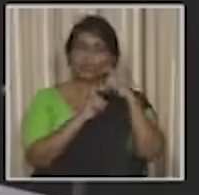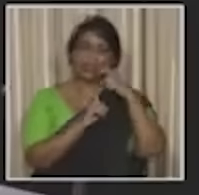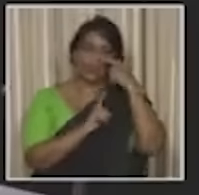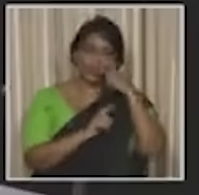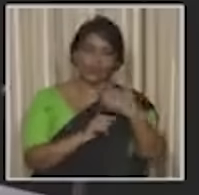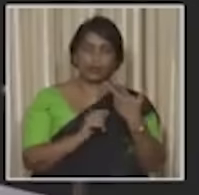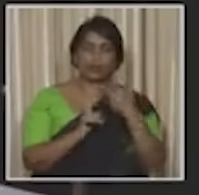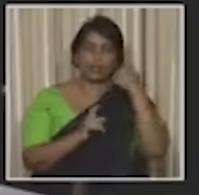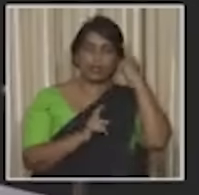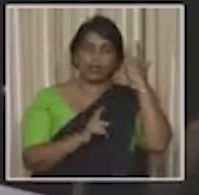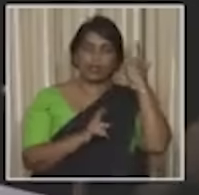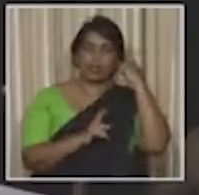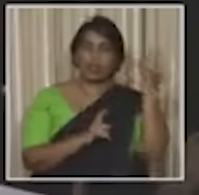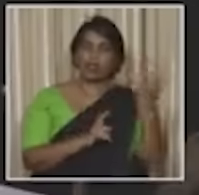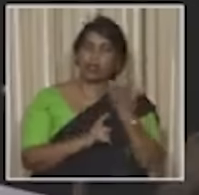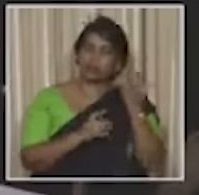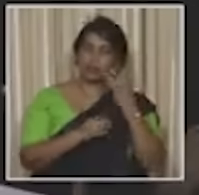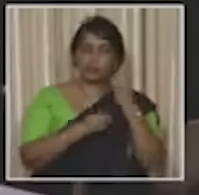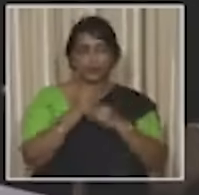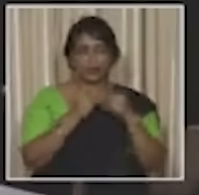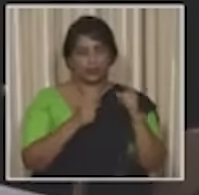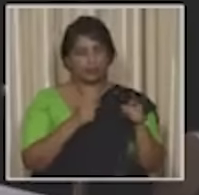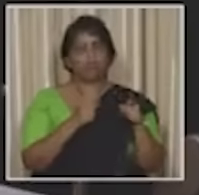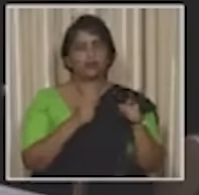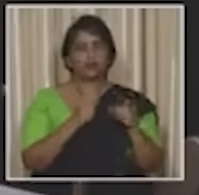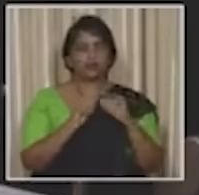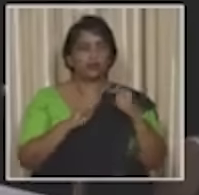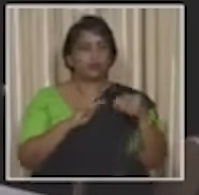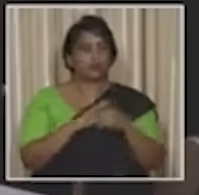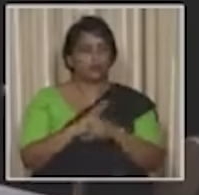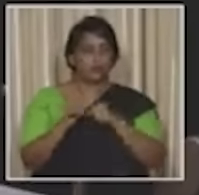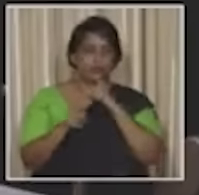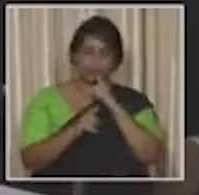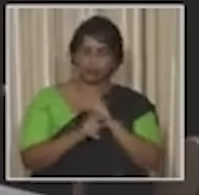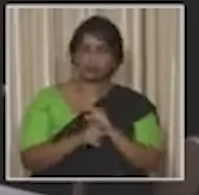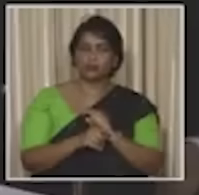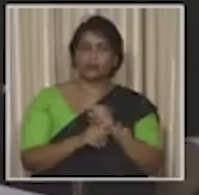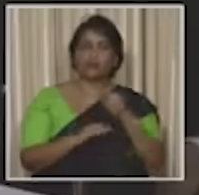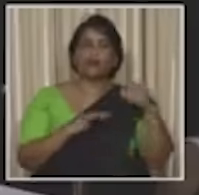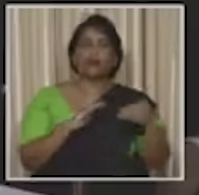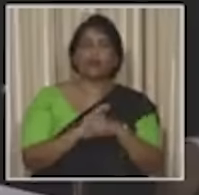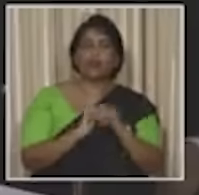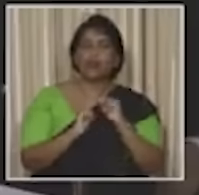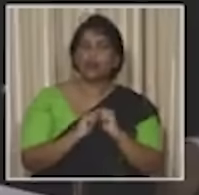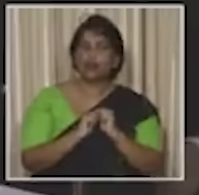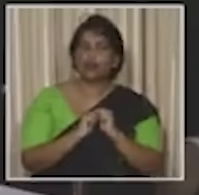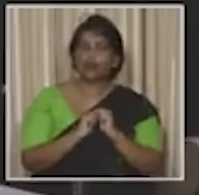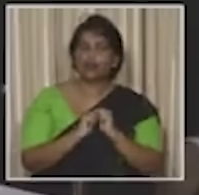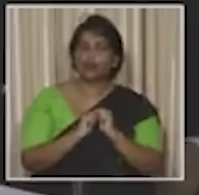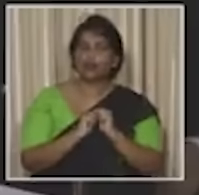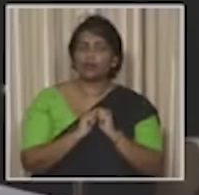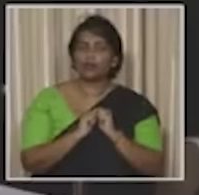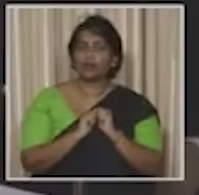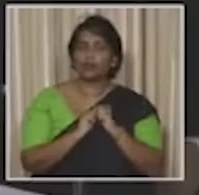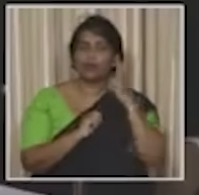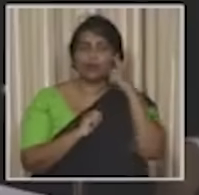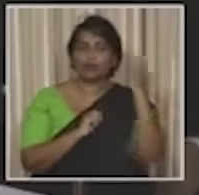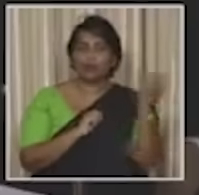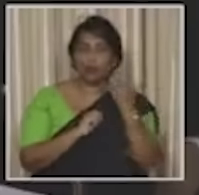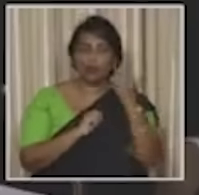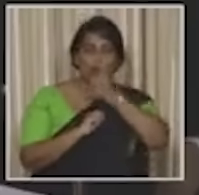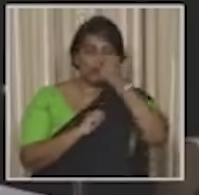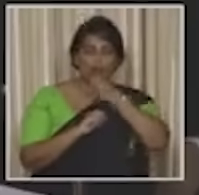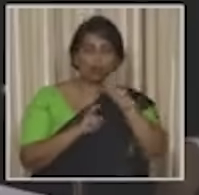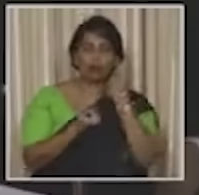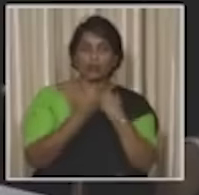wali nispadane karna kotat, galang ruli nispadane karna kotat, komis katawa kinon, kau tu komis kehu, galang ru pancawa